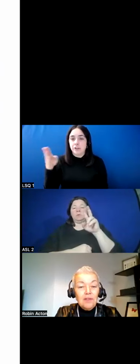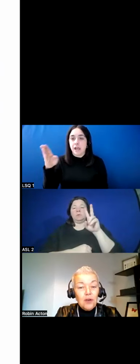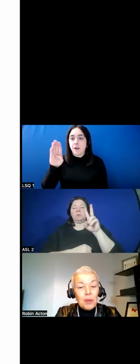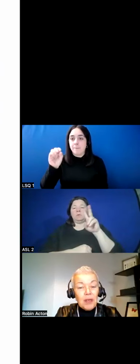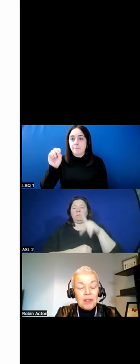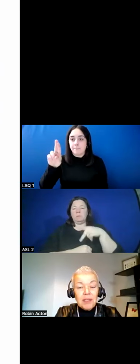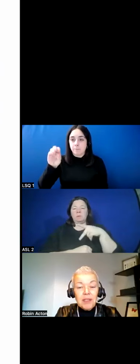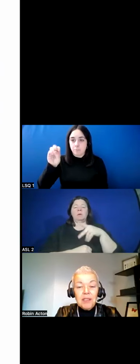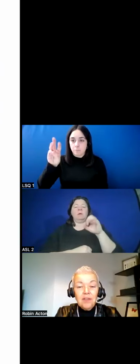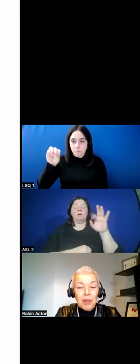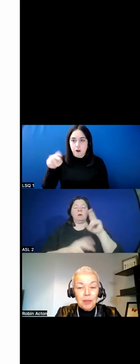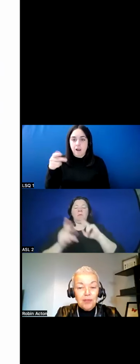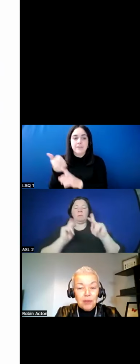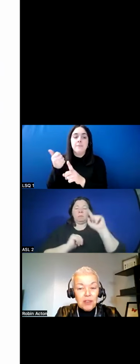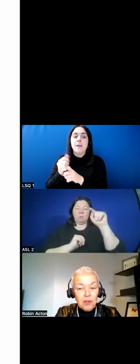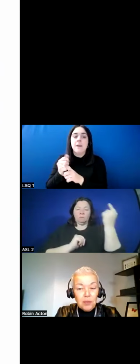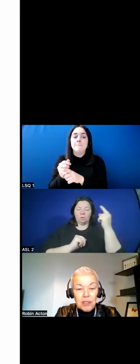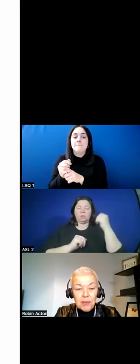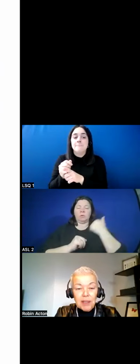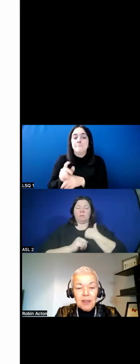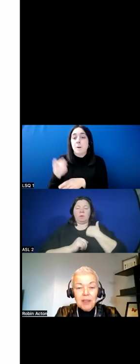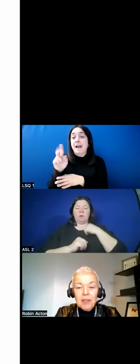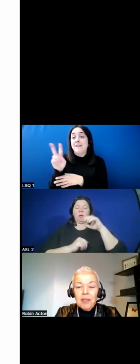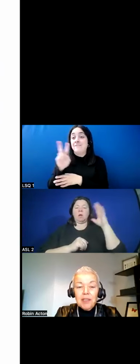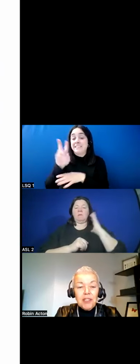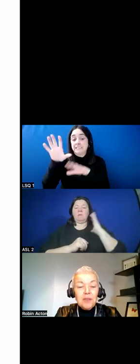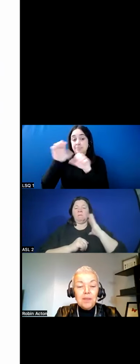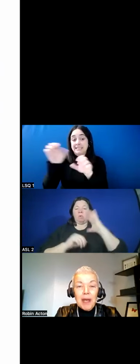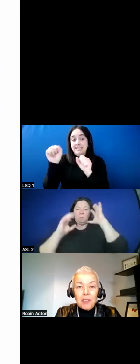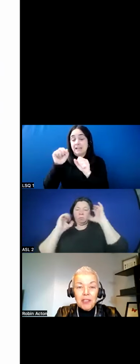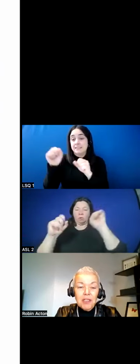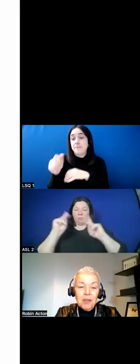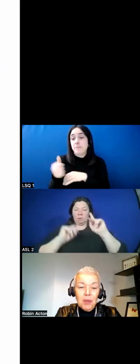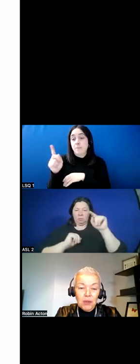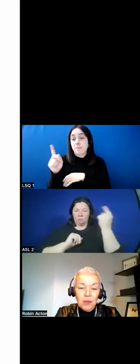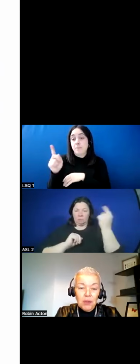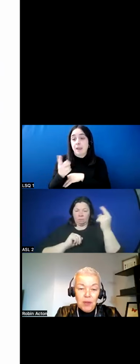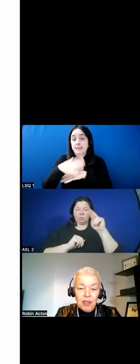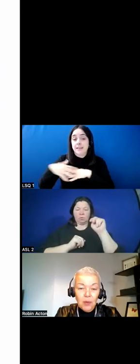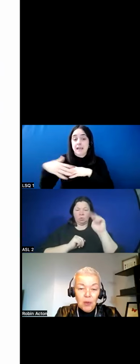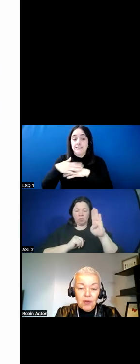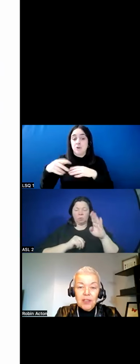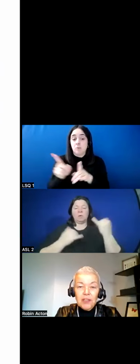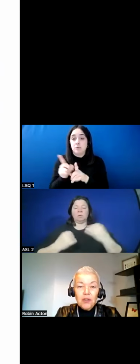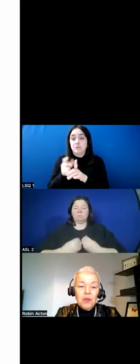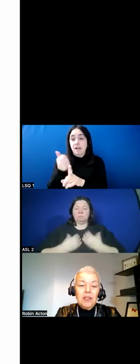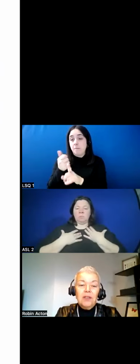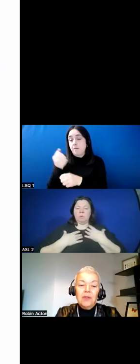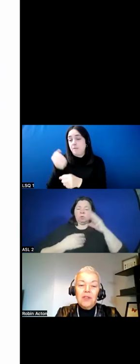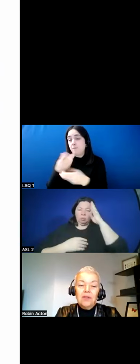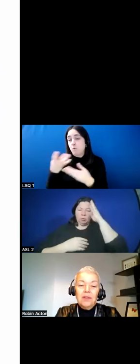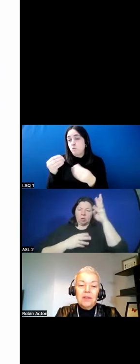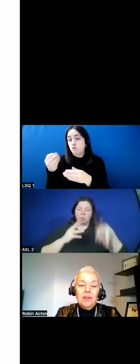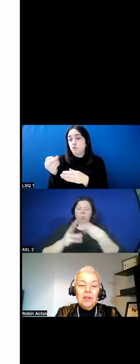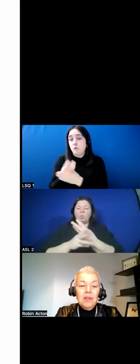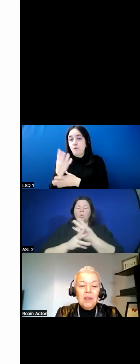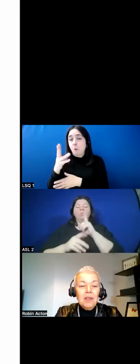d'abord du Canada et ancienne présidente de Personnes d'abord du Nouveau-Brunswick. Elle est passionnée par la création d'un